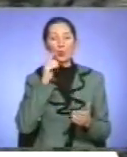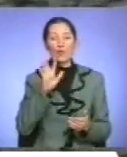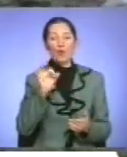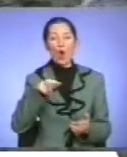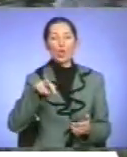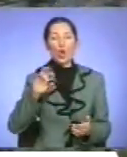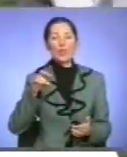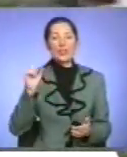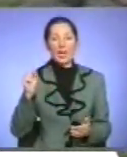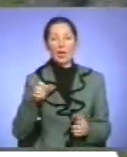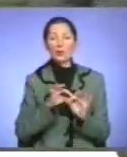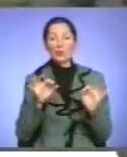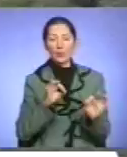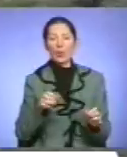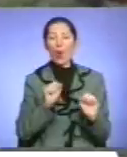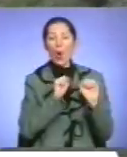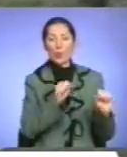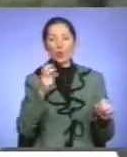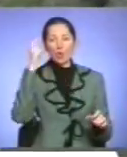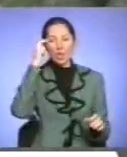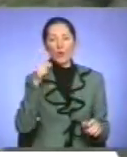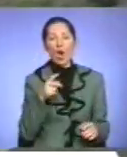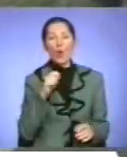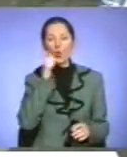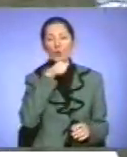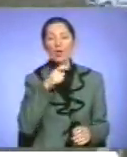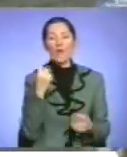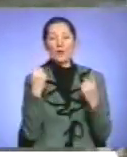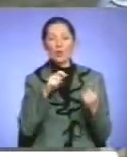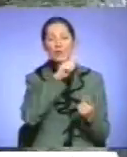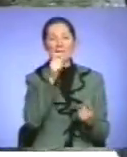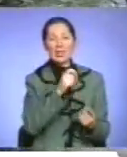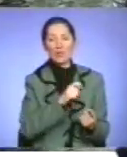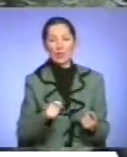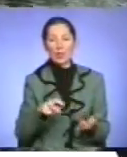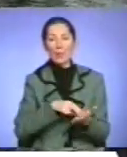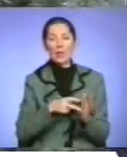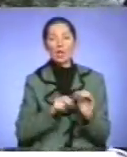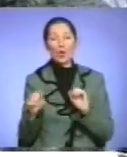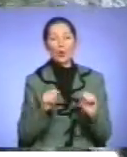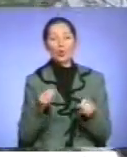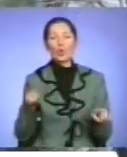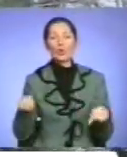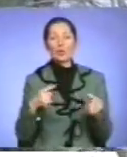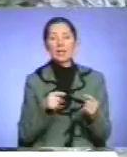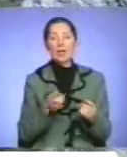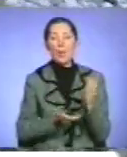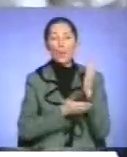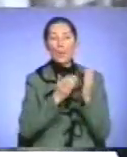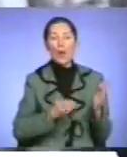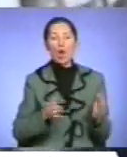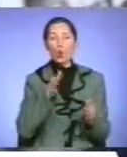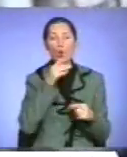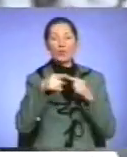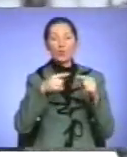про оборону Києва у роки Великої Вітчизняної війни та плани уряду і столичної влади створити у парку Вічної Слави алею героїв.